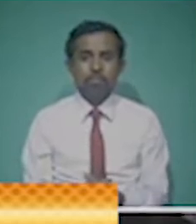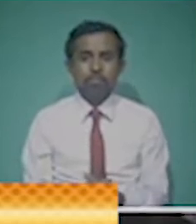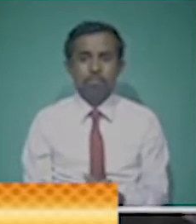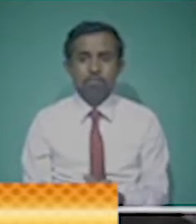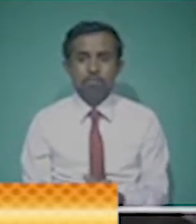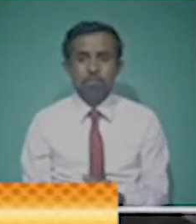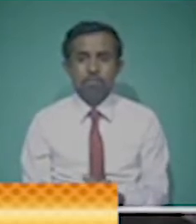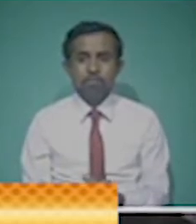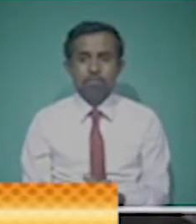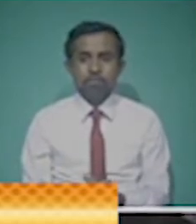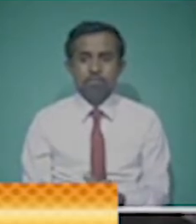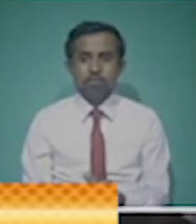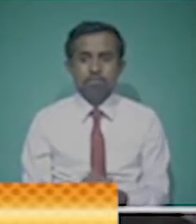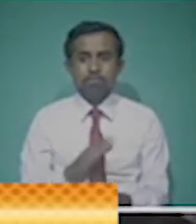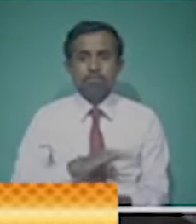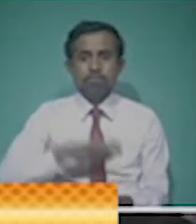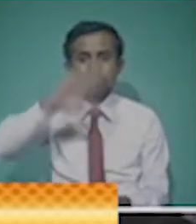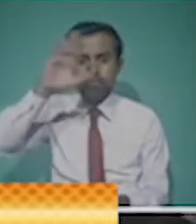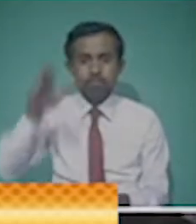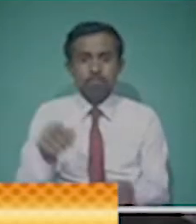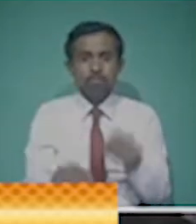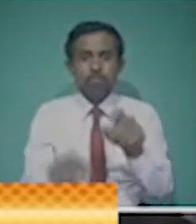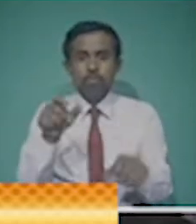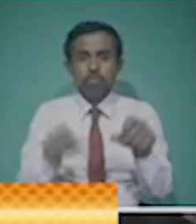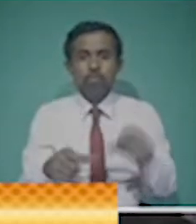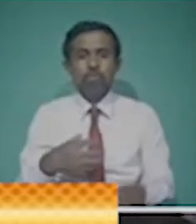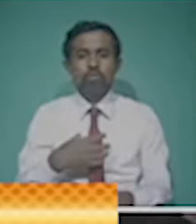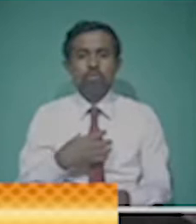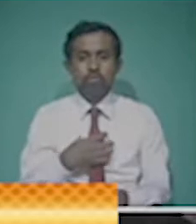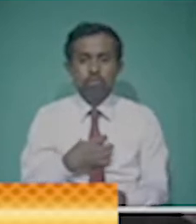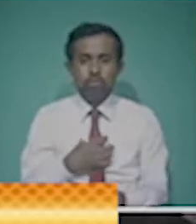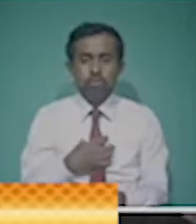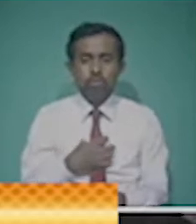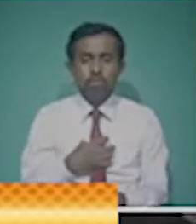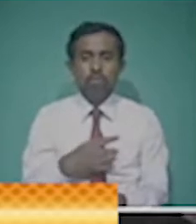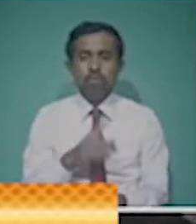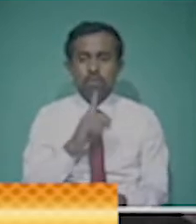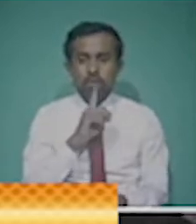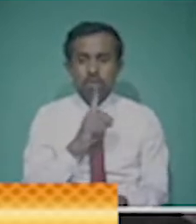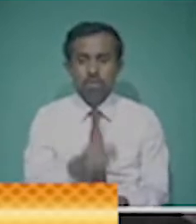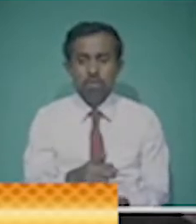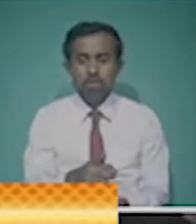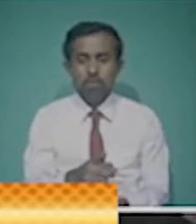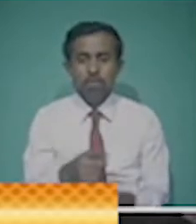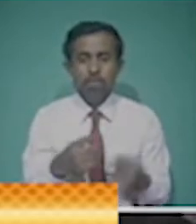துயரம் மாறி மாறி வந்த அரசாங்கங்களிலே எந்த விதமான நன்மையும் இதுவரைக்கும் கிடைக்கவில்லை.